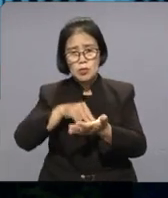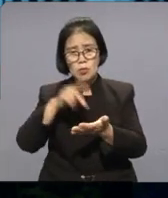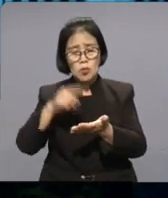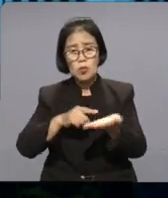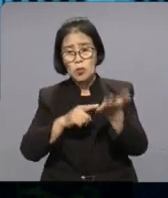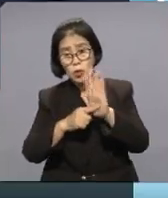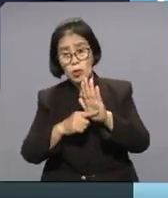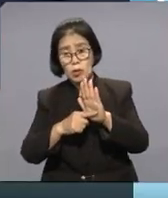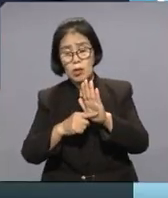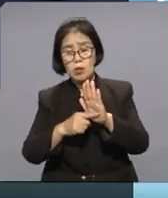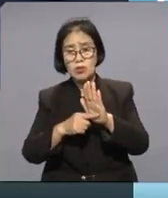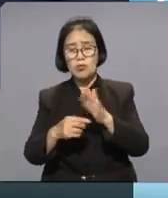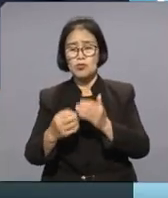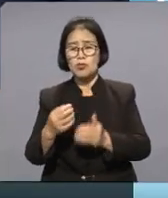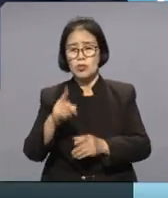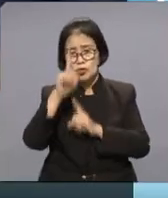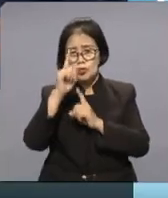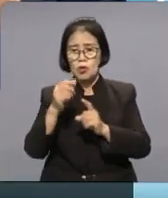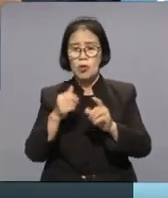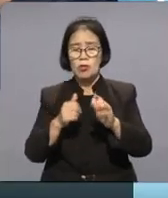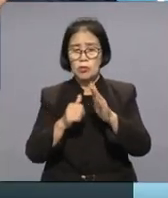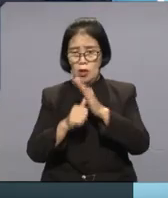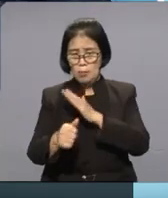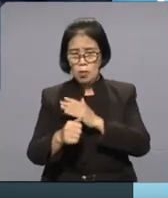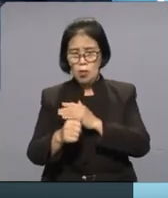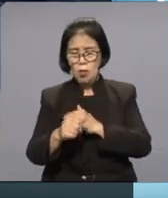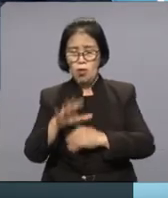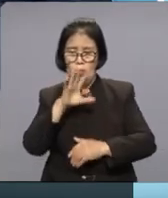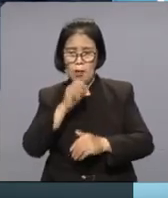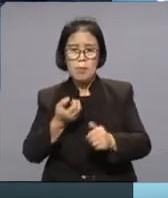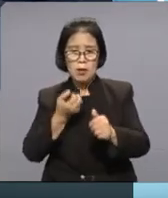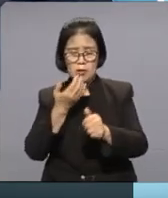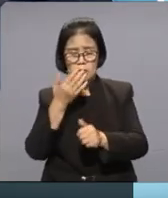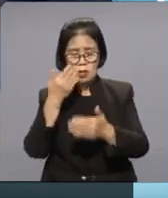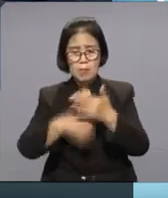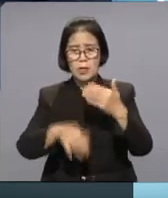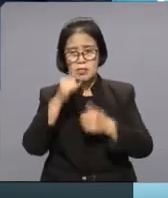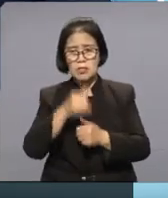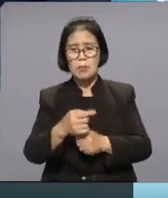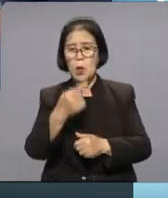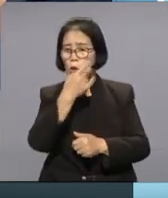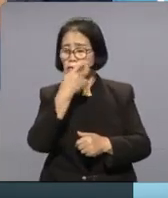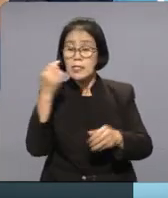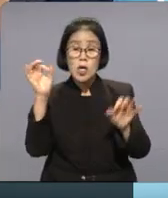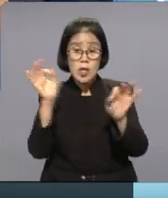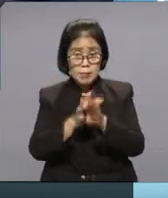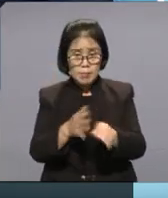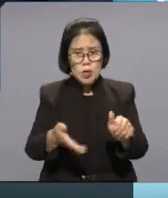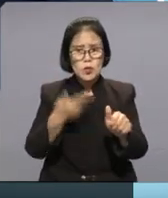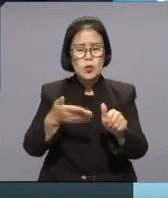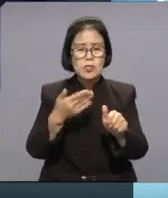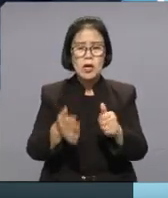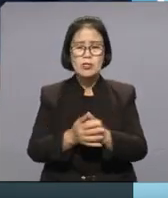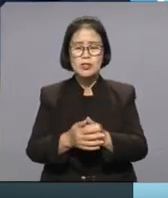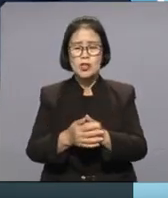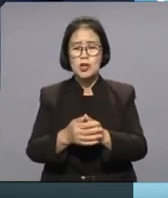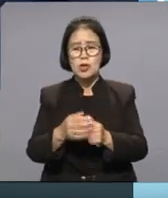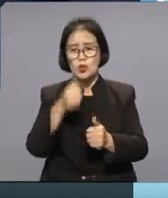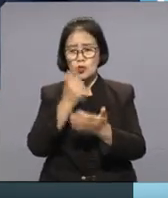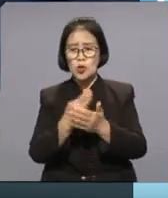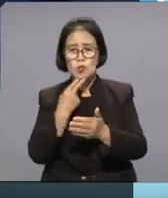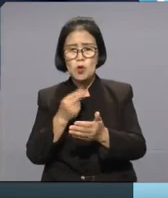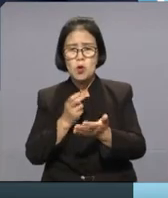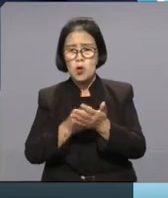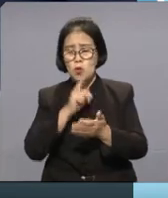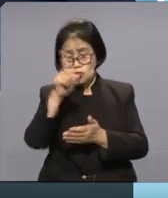대표가 반발할 가능성이 높아요. 예. 그러니까 어쨌든 물론 아직 두 가지가 남아 있습니다. 증거 인멸 교사하고 그다음에 무고 이 두 가지는 지금 수사를 계속